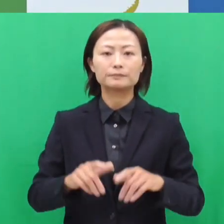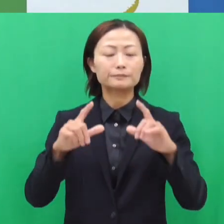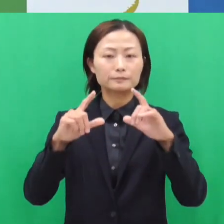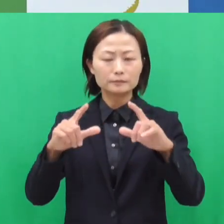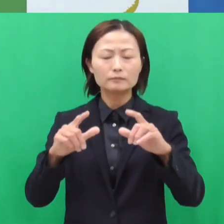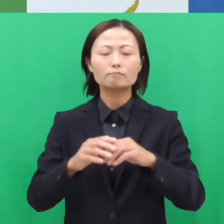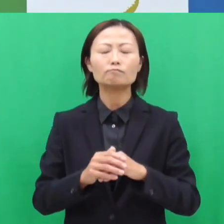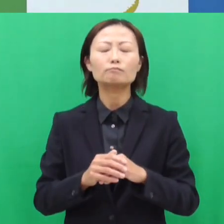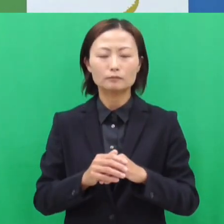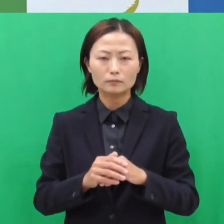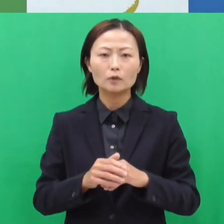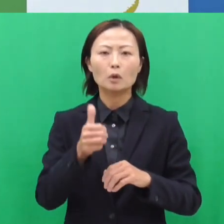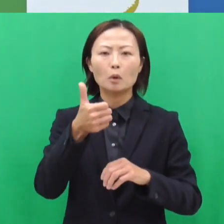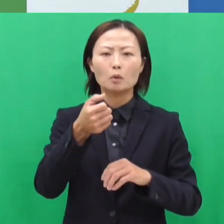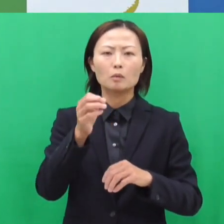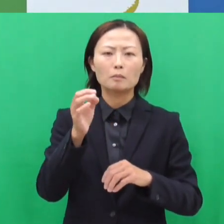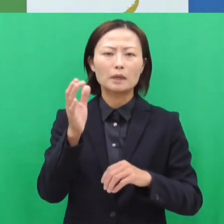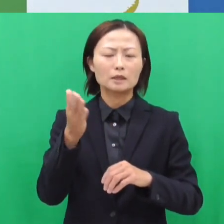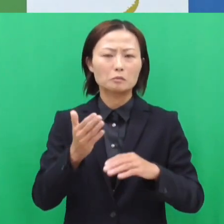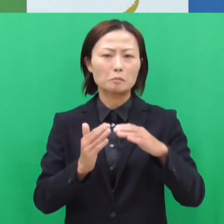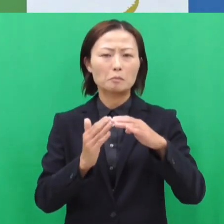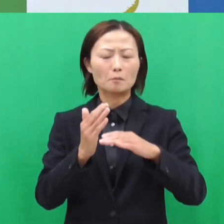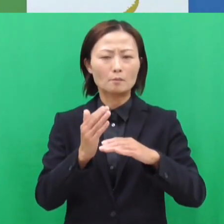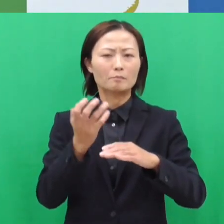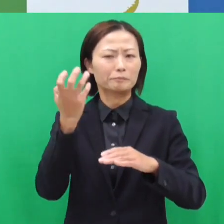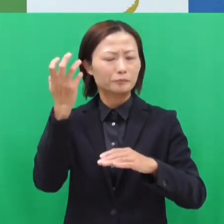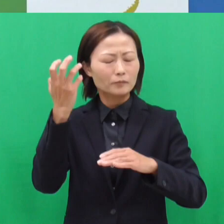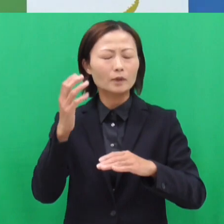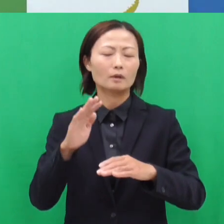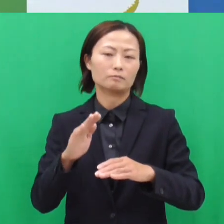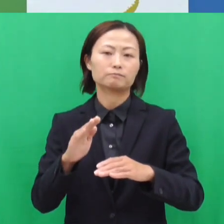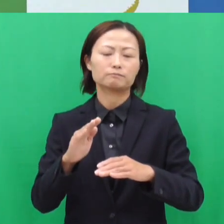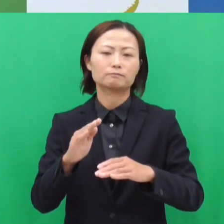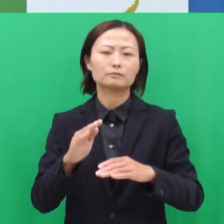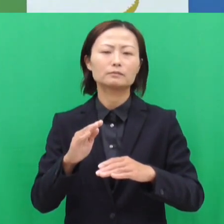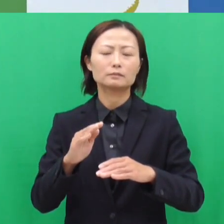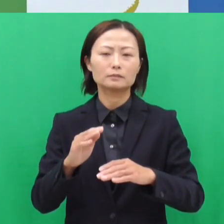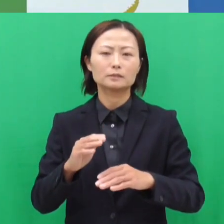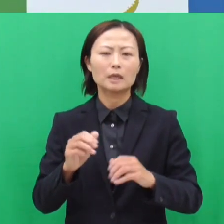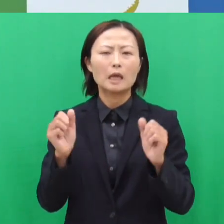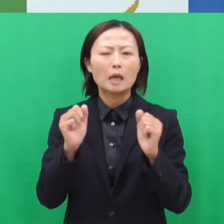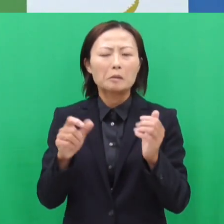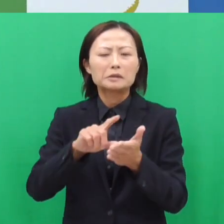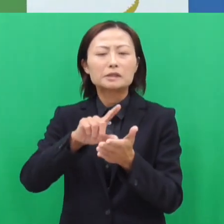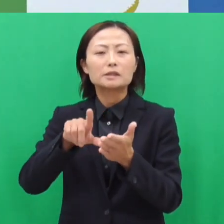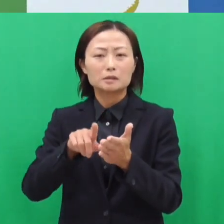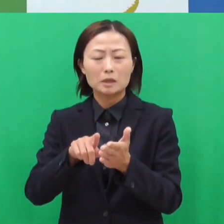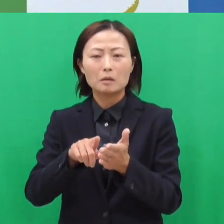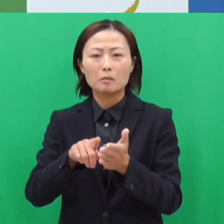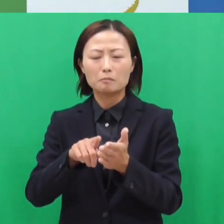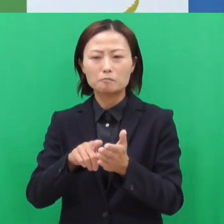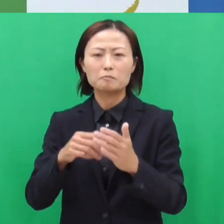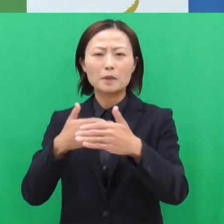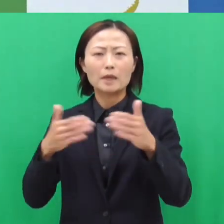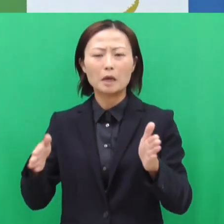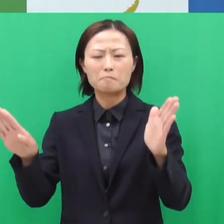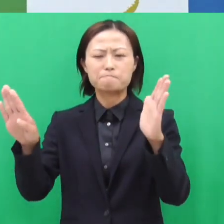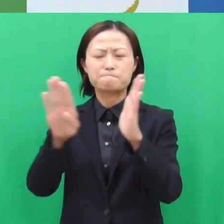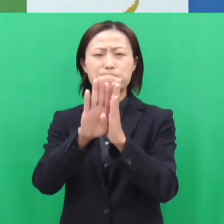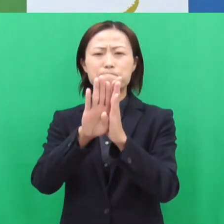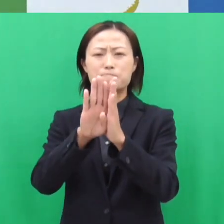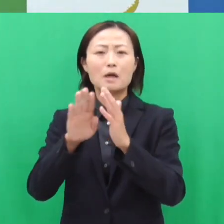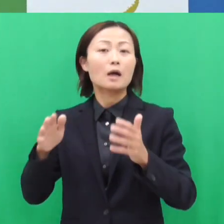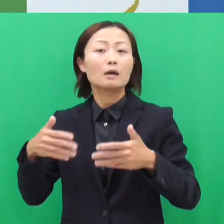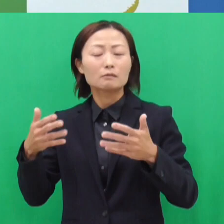可能性はあると思います一体どうしても寒い地域は窓を締め切って暖房入れるようになると思いますのでやはり換気